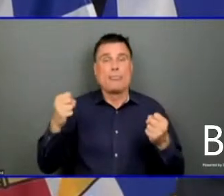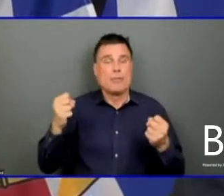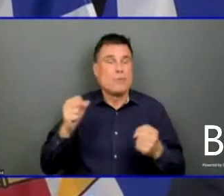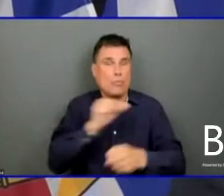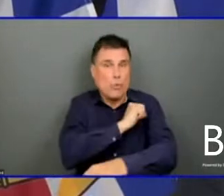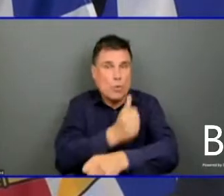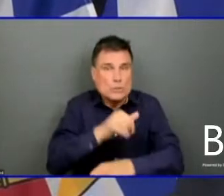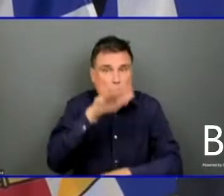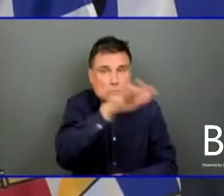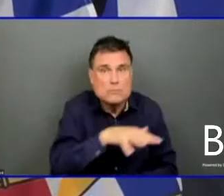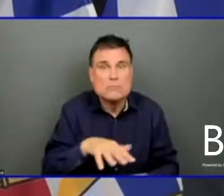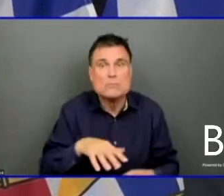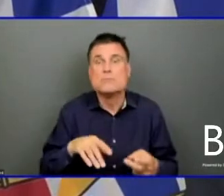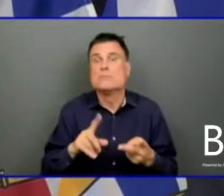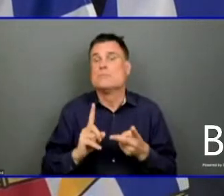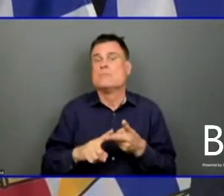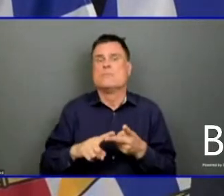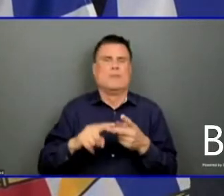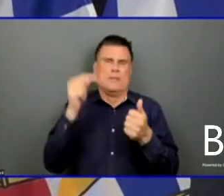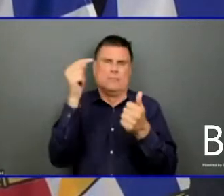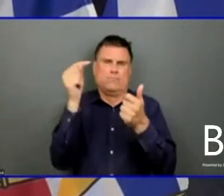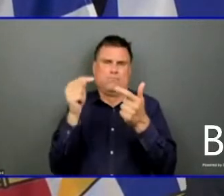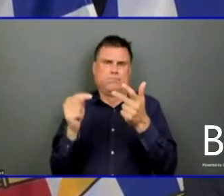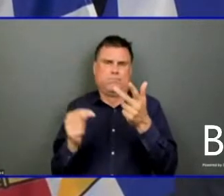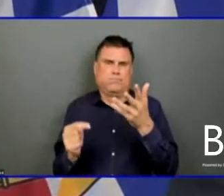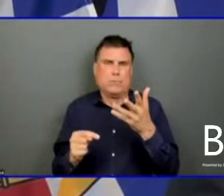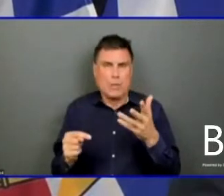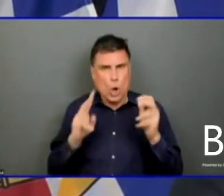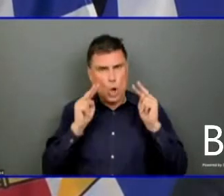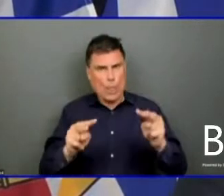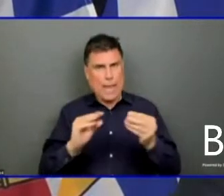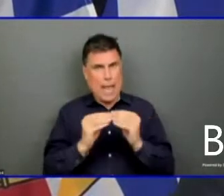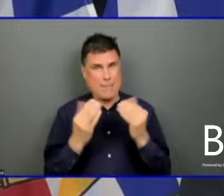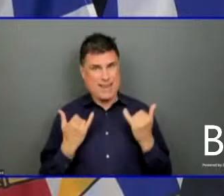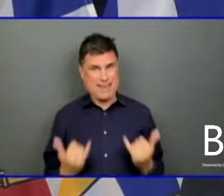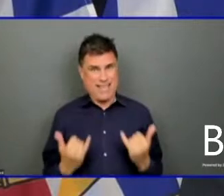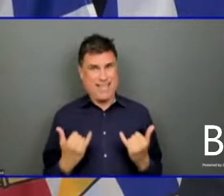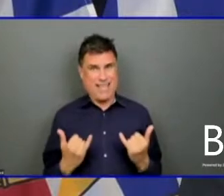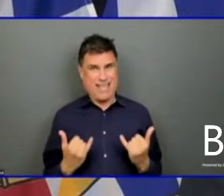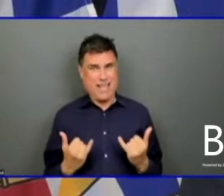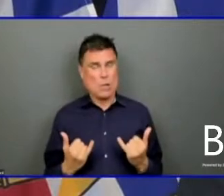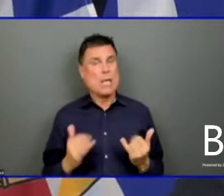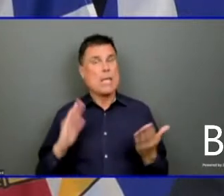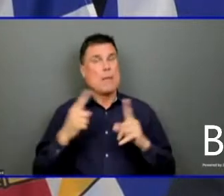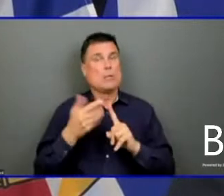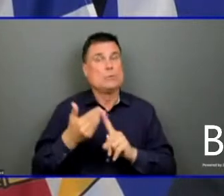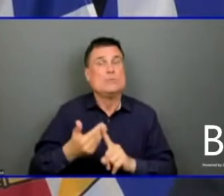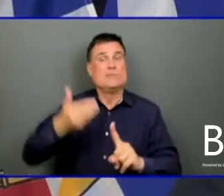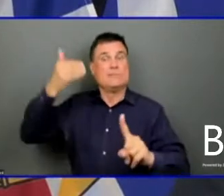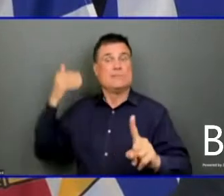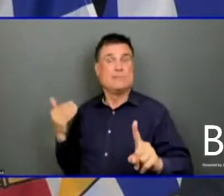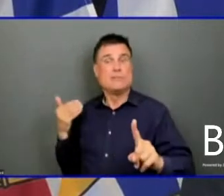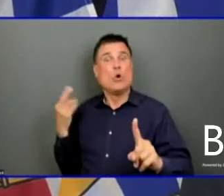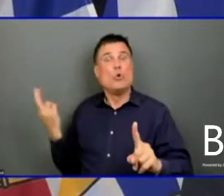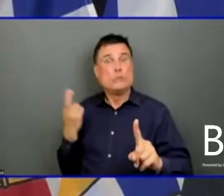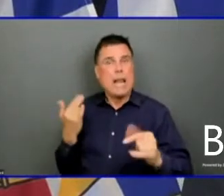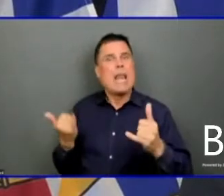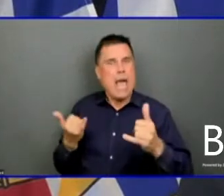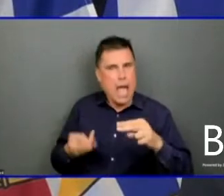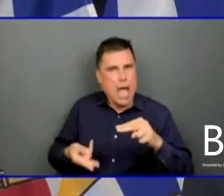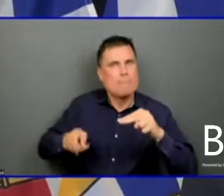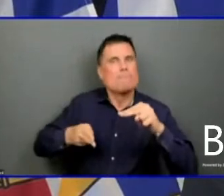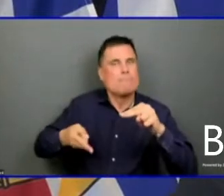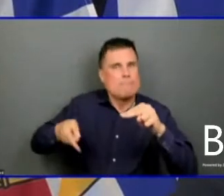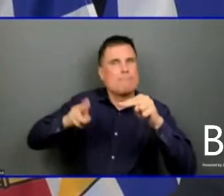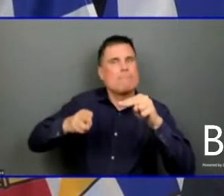起做这个居民的疫苗注册工作。那么现在呢，Richmond 的